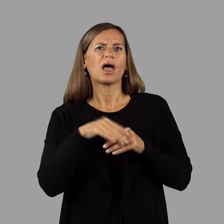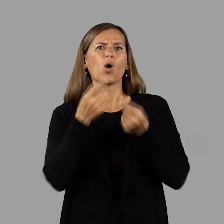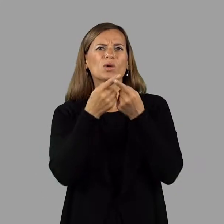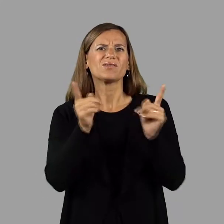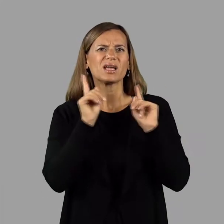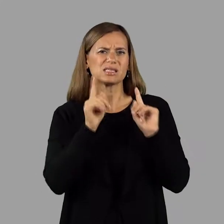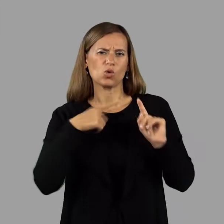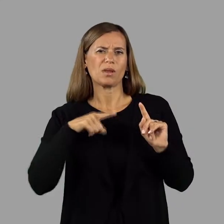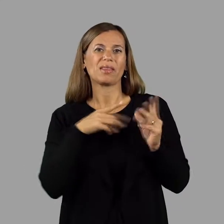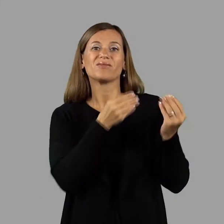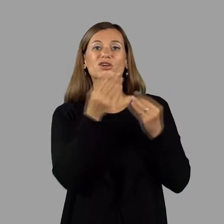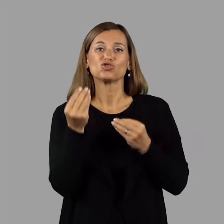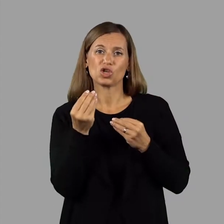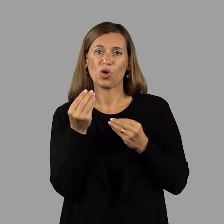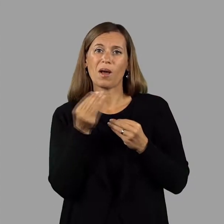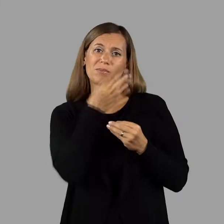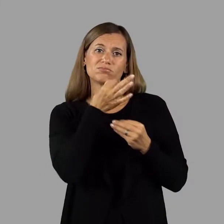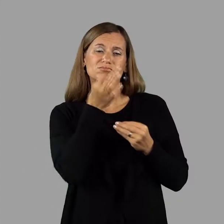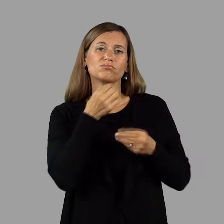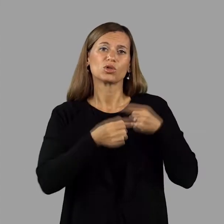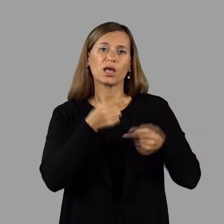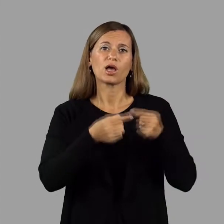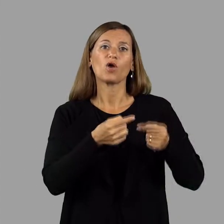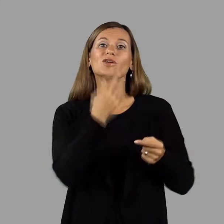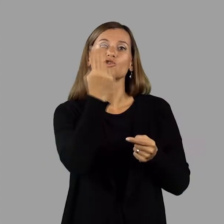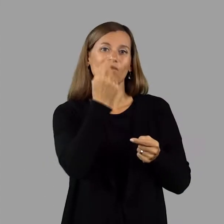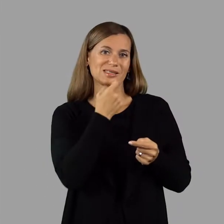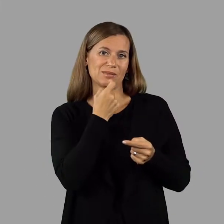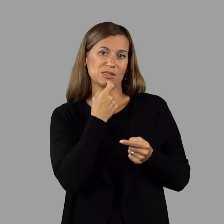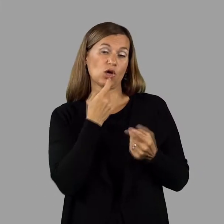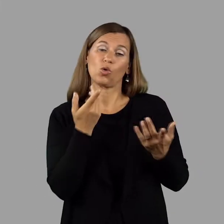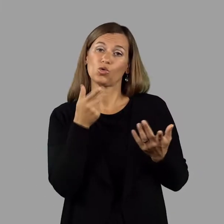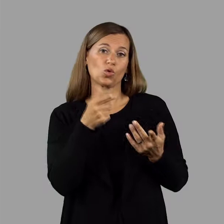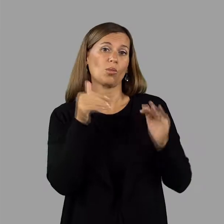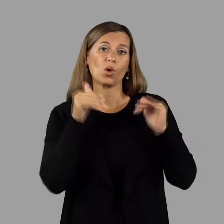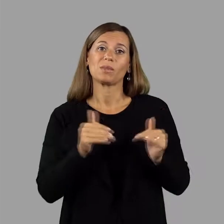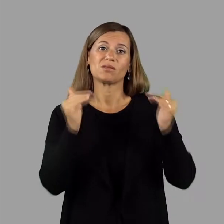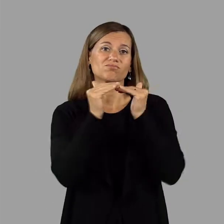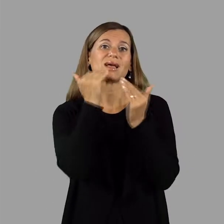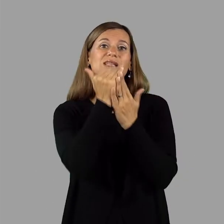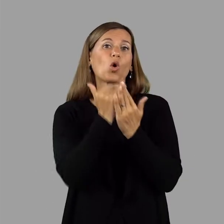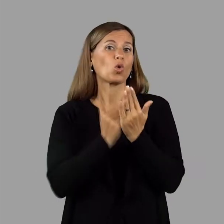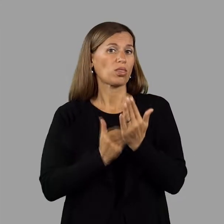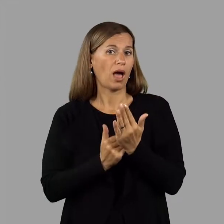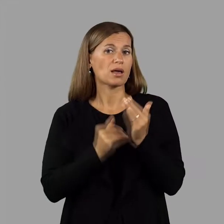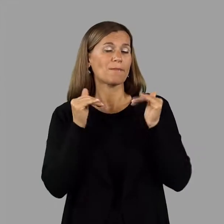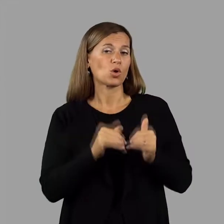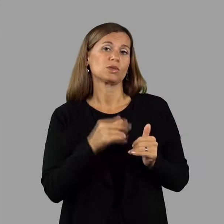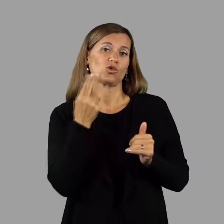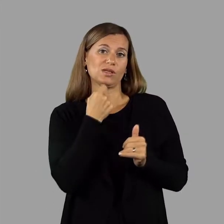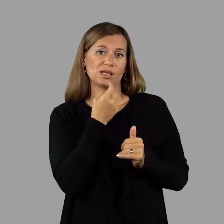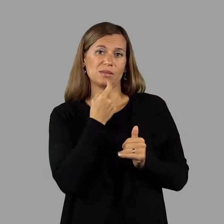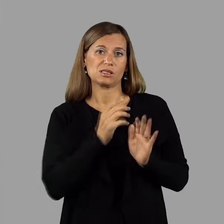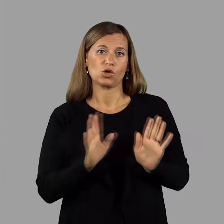potekajo večinoma predavanje v slovenskem jeziku, kar tudi zahteva naša zakonodaja in je v